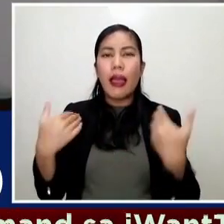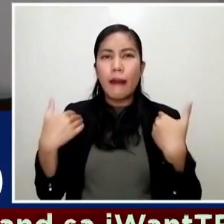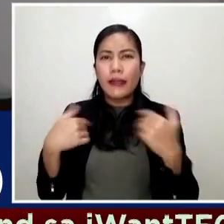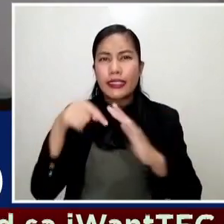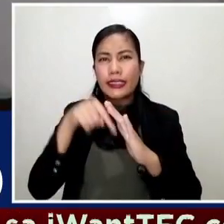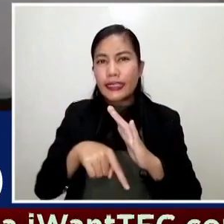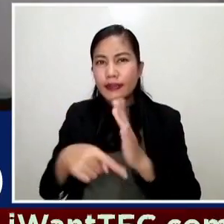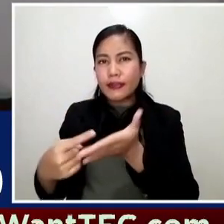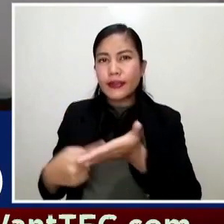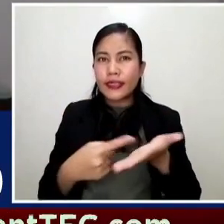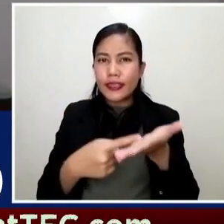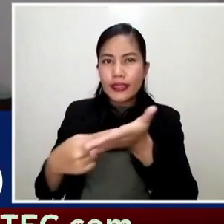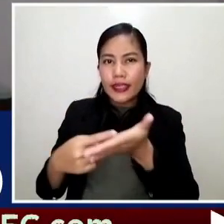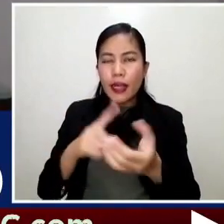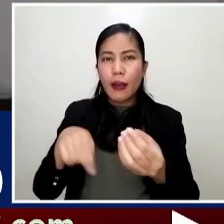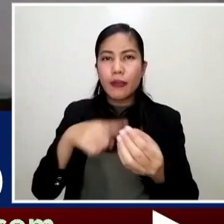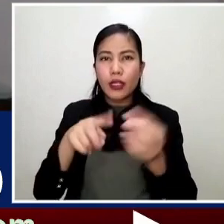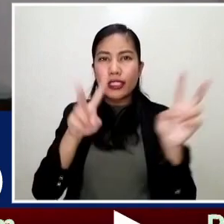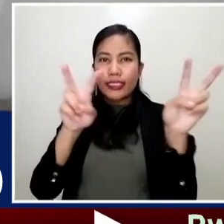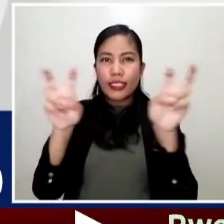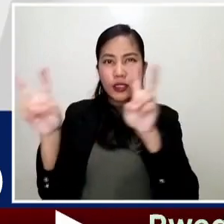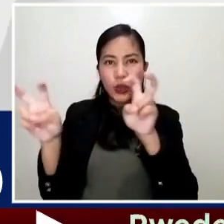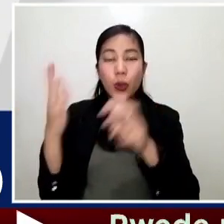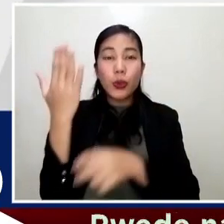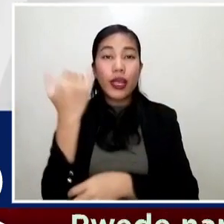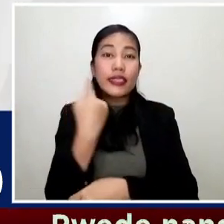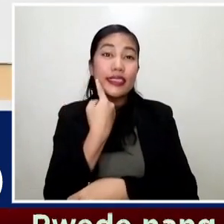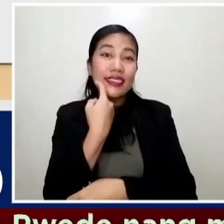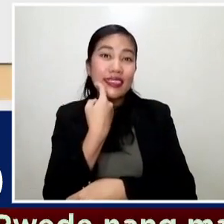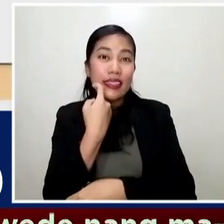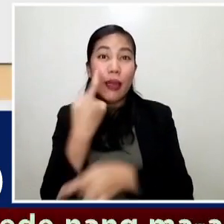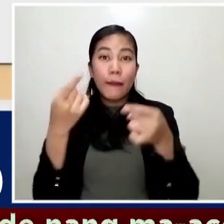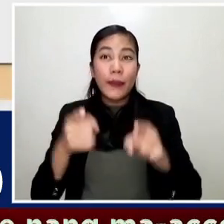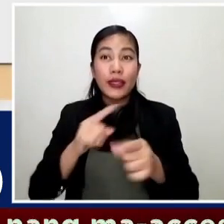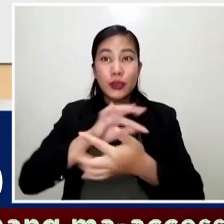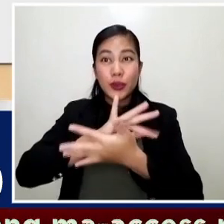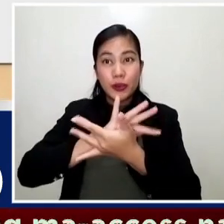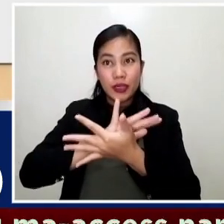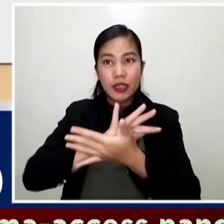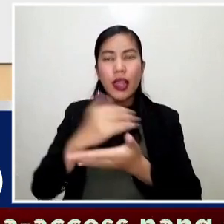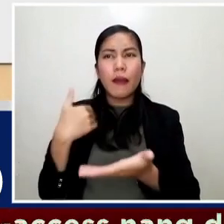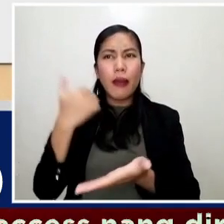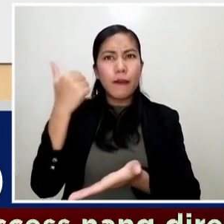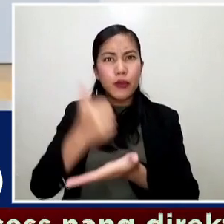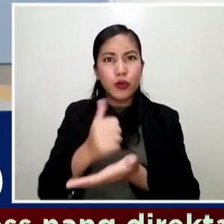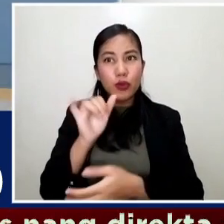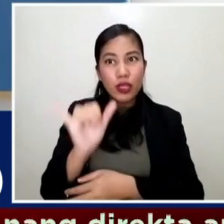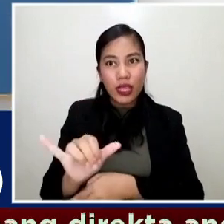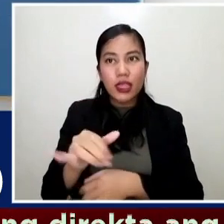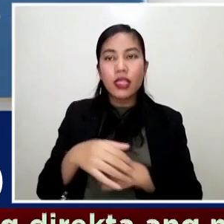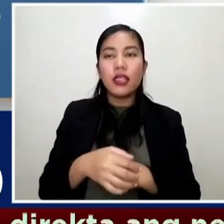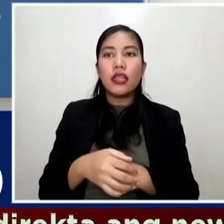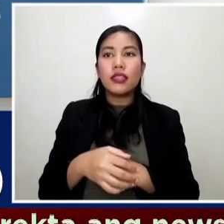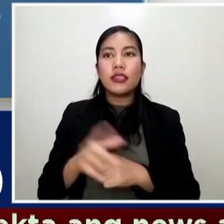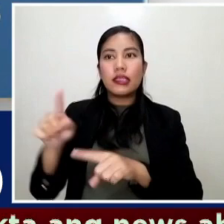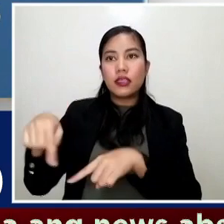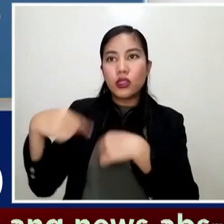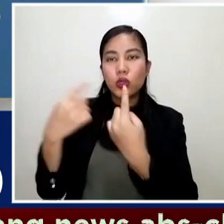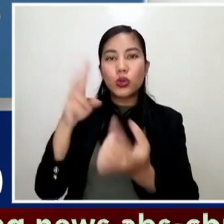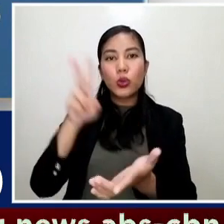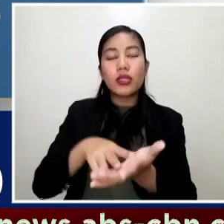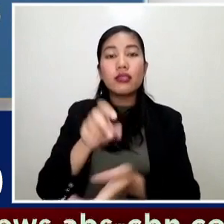ang issue, lalo na nitong kasagsagan ng pandemya. Pinatupad po ang moratorium mula noong 2011 dahil